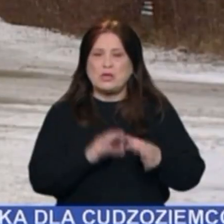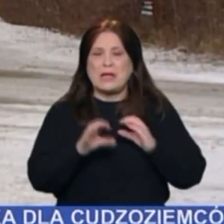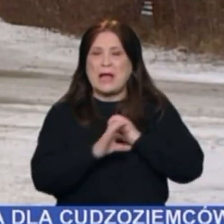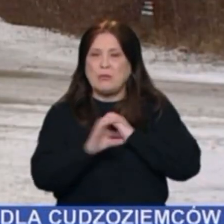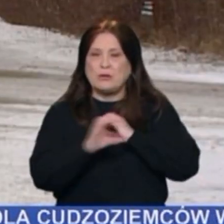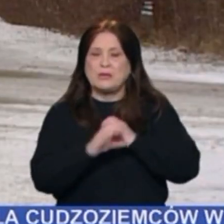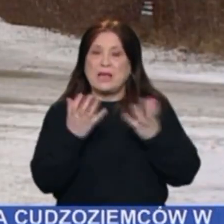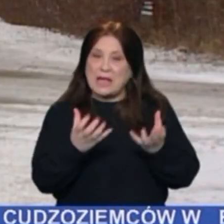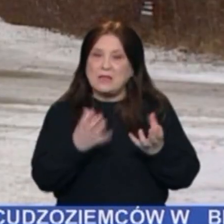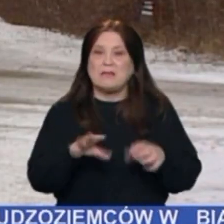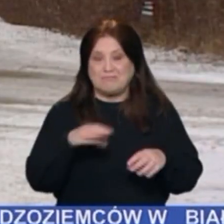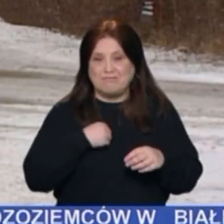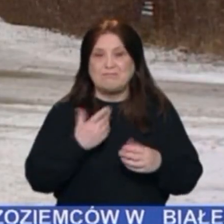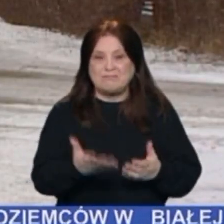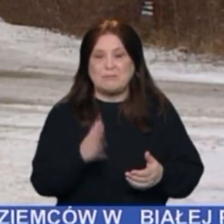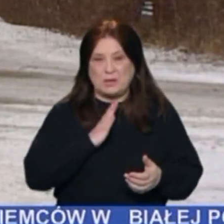korzystali.